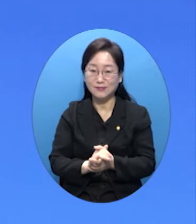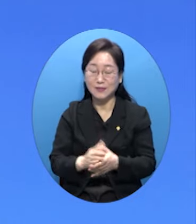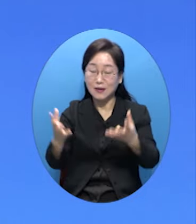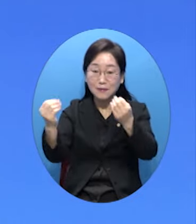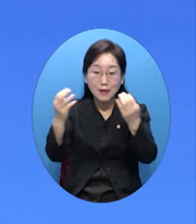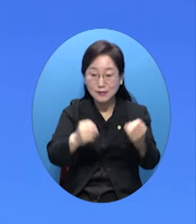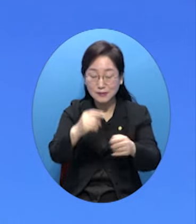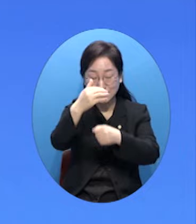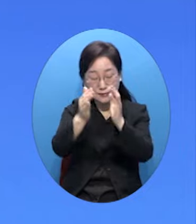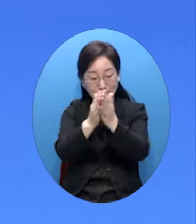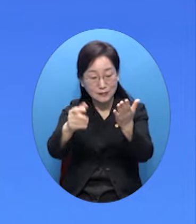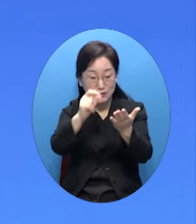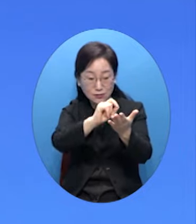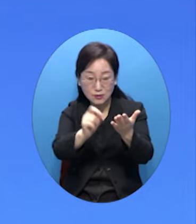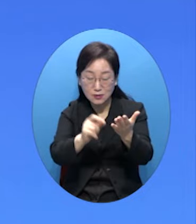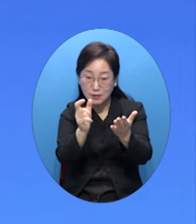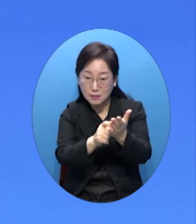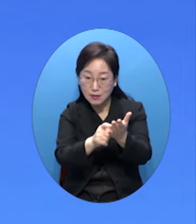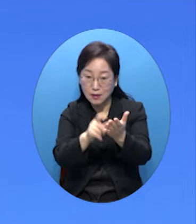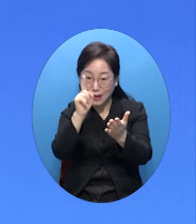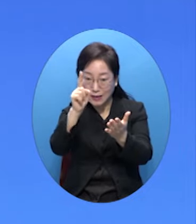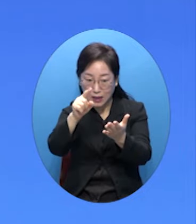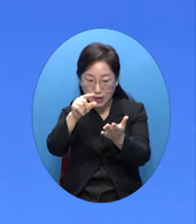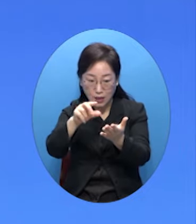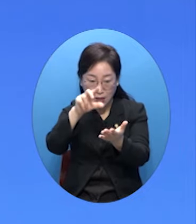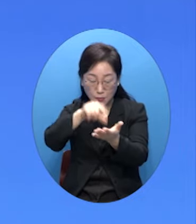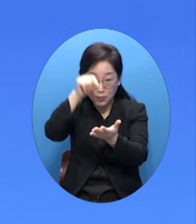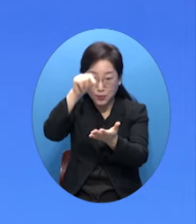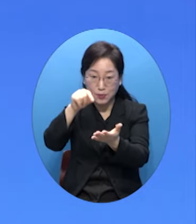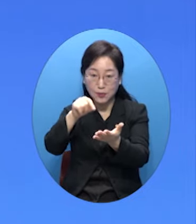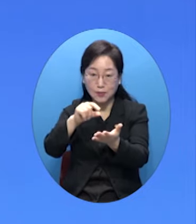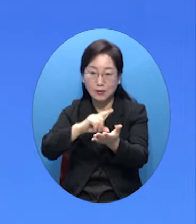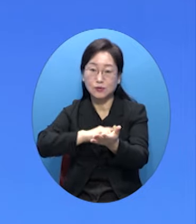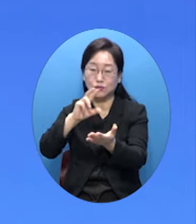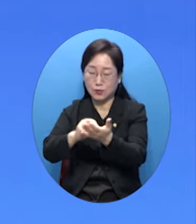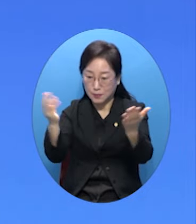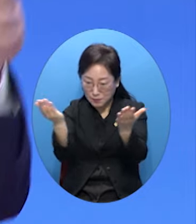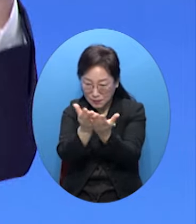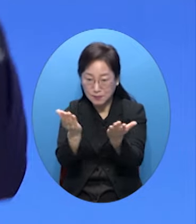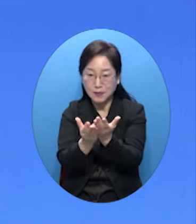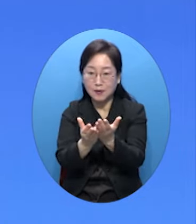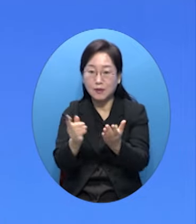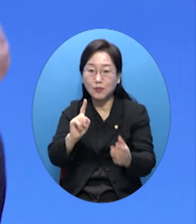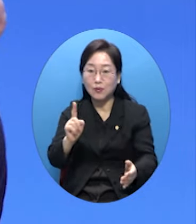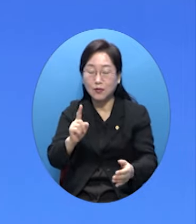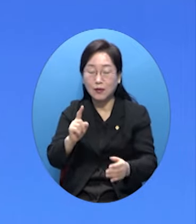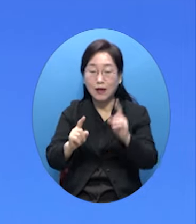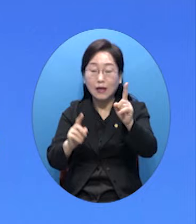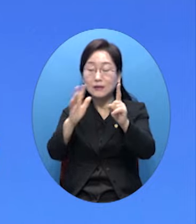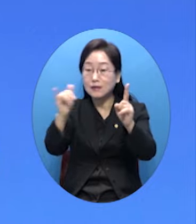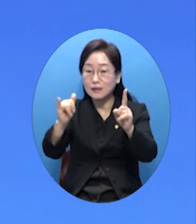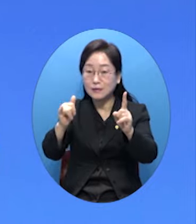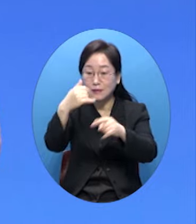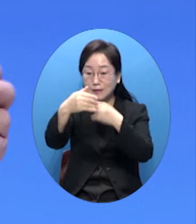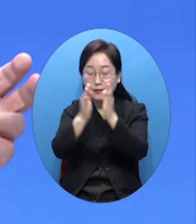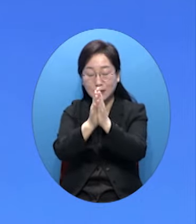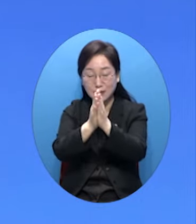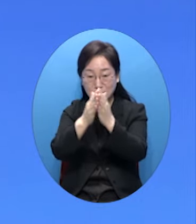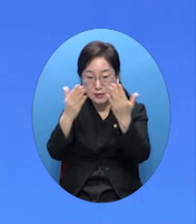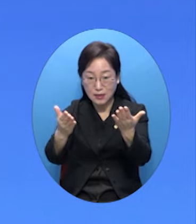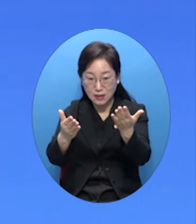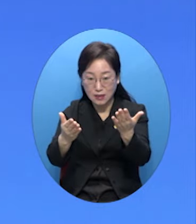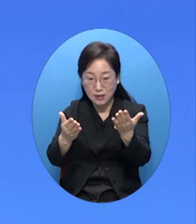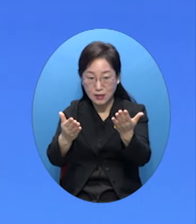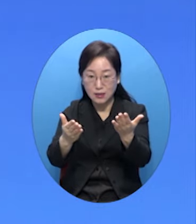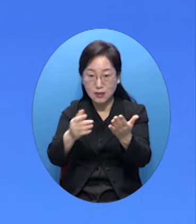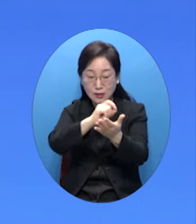많은 기록들이 딱 하나의 주제로 그러니까 한 사람이 책 한 권을 써서 내용이